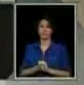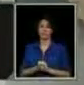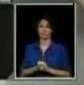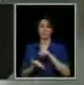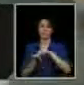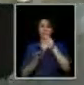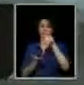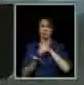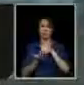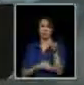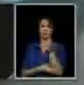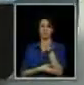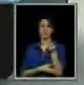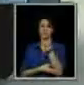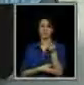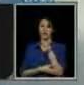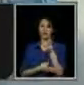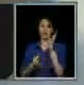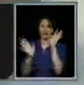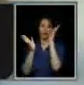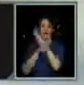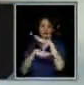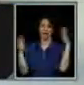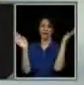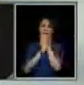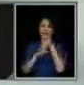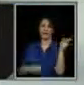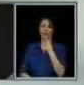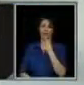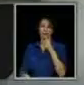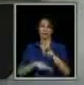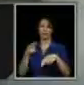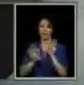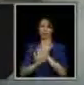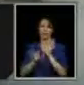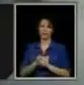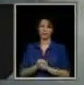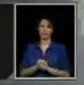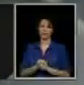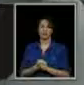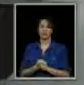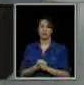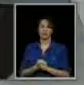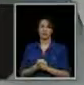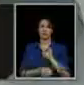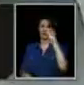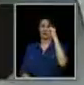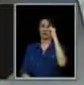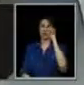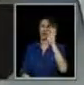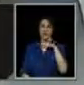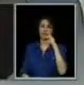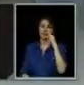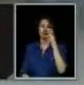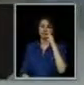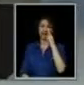התחקירנית שלנו ושניהם הופכים לאוויר. יש לי גורם טיפולי, אבל גם הוא לא יכול ליצור אתכם קשר. אני רוצה את סוציאלית של הבית חולים נשתה. זה